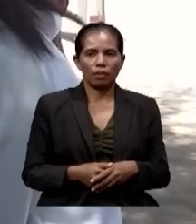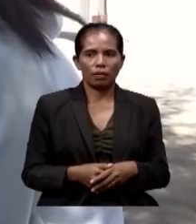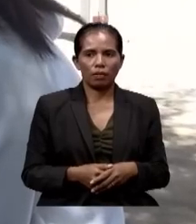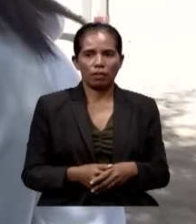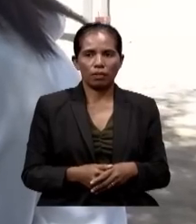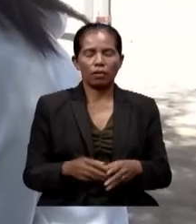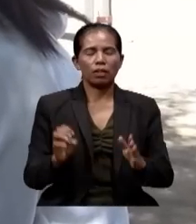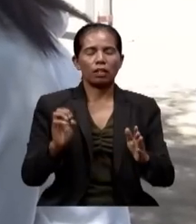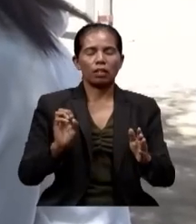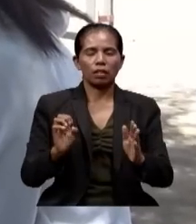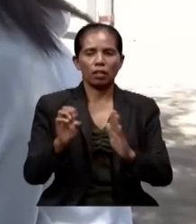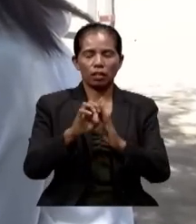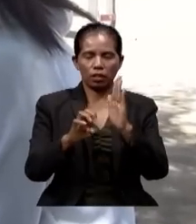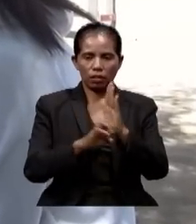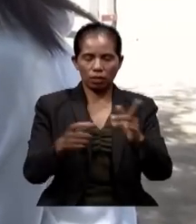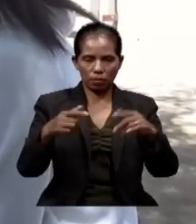dia tumai asai kari